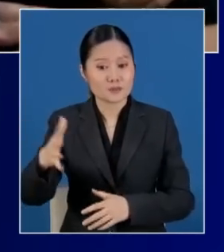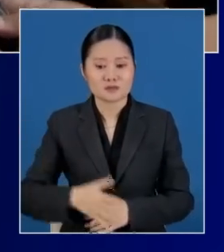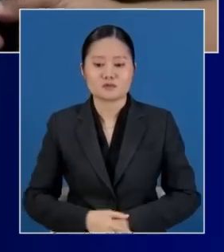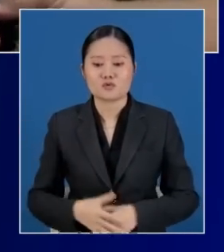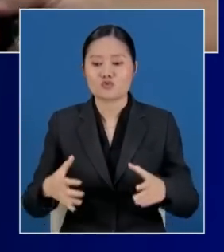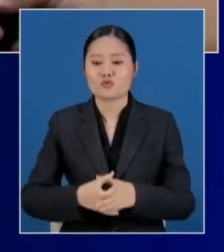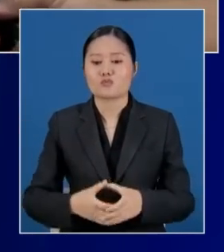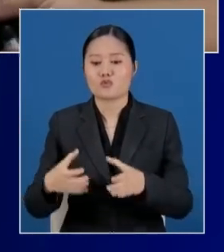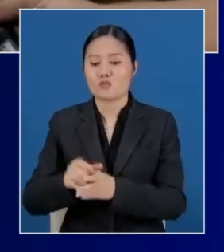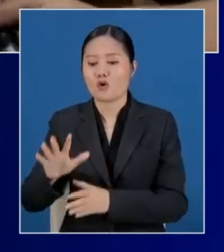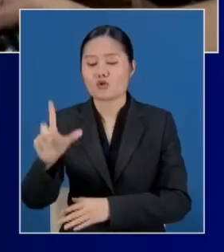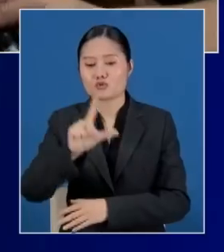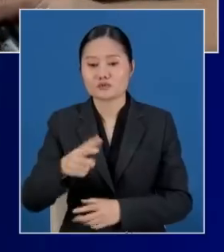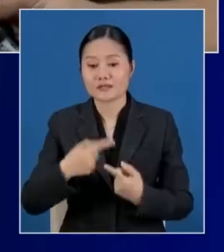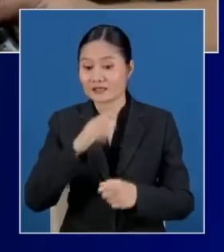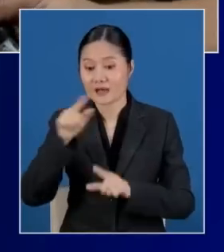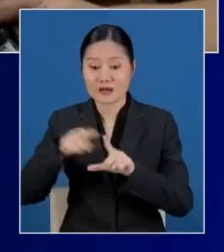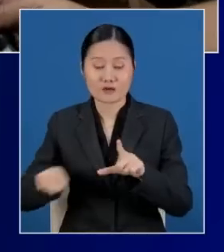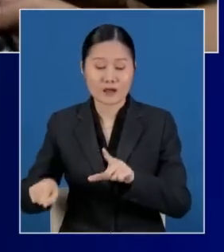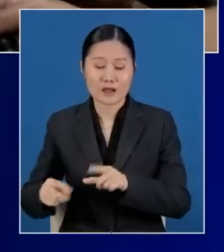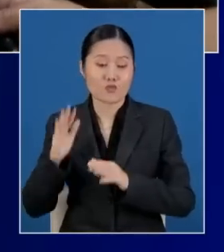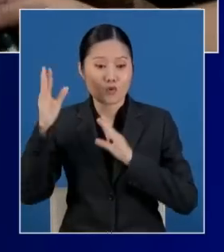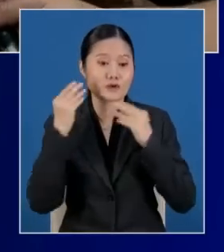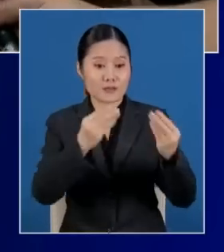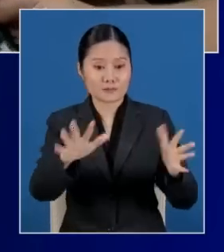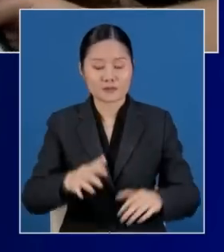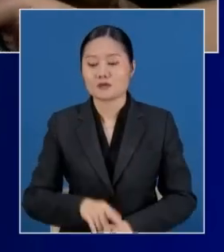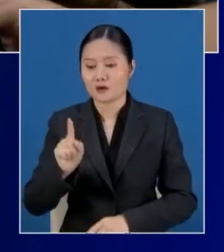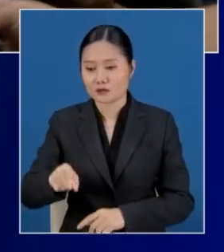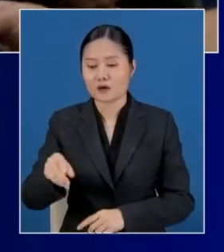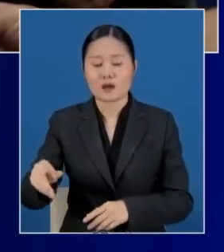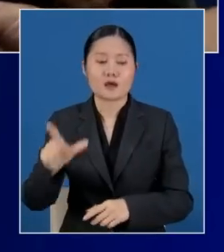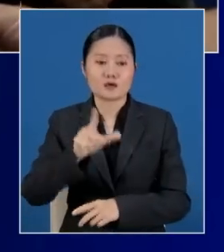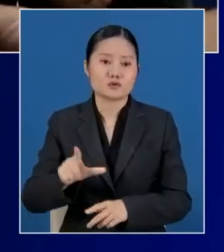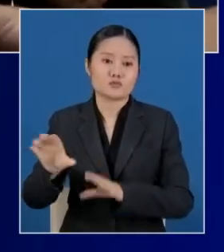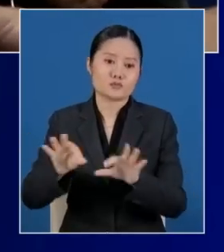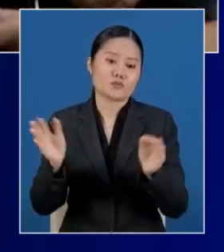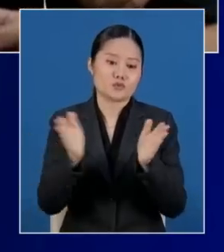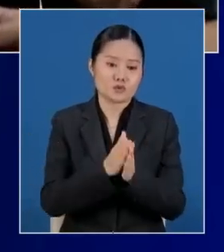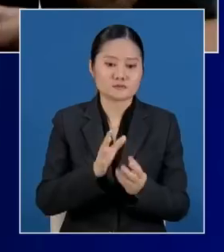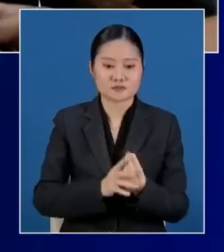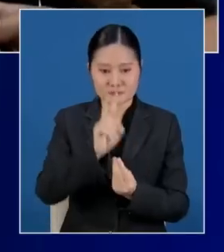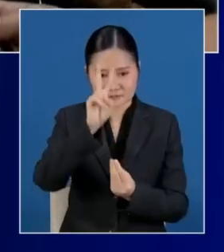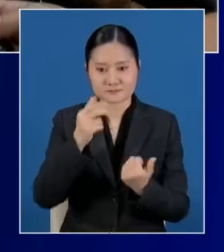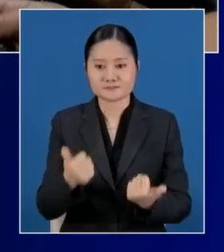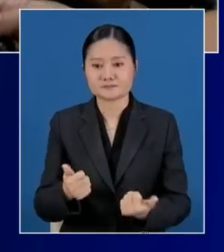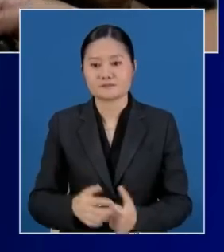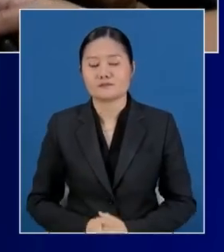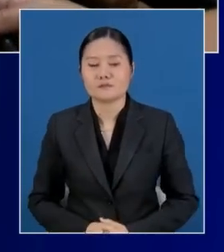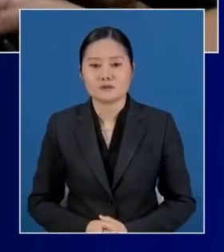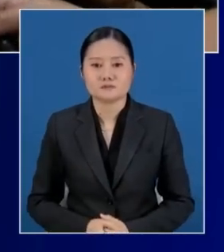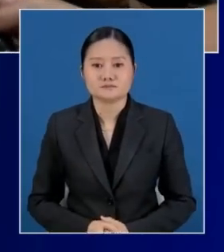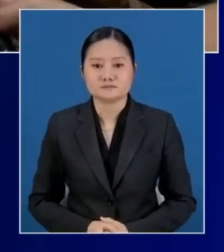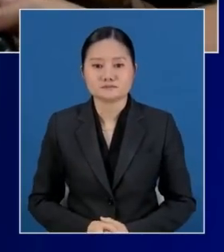2ลุงใช่ไหมแต่ถ้าเกิดก้าวไกลไม่โหวตให้ก็ต้องไปจั่วไพ่ใบนั้นเพื่อปิดเกมการเลือกนายกให้ได้ภายใน2อาทิตย์นี้ที่คุณทักษิณประกาศจะกลับครับ